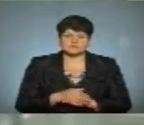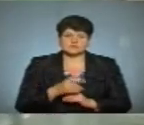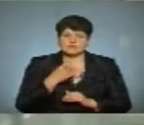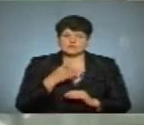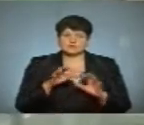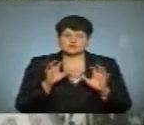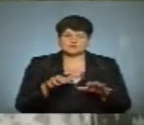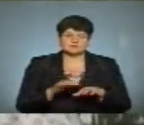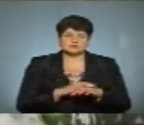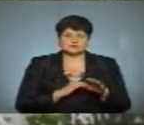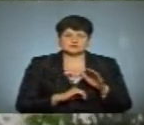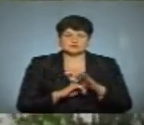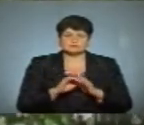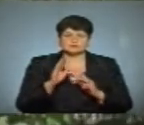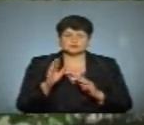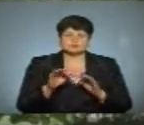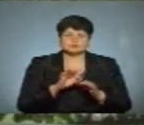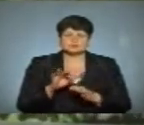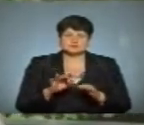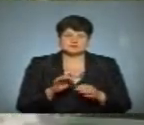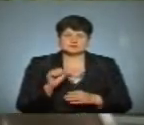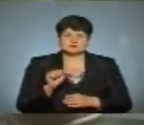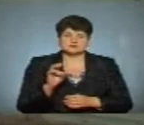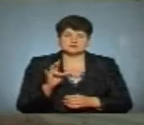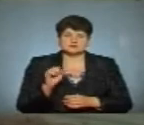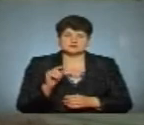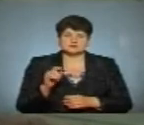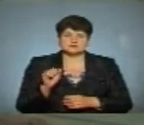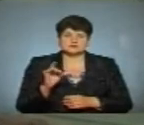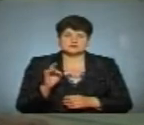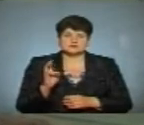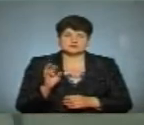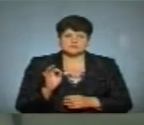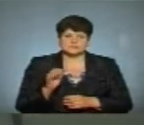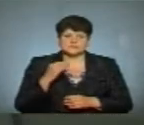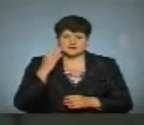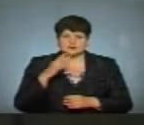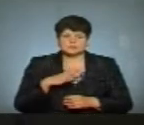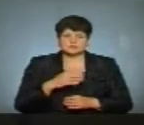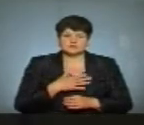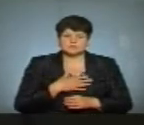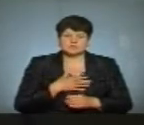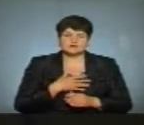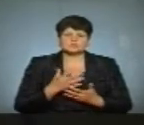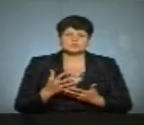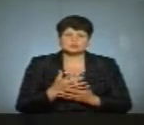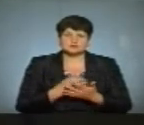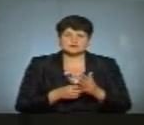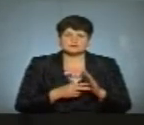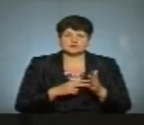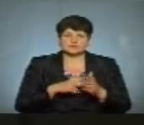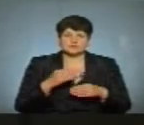голова благодійного фонду «Майбутнє сиріт» Андрій Назаренко. Ідея була моя. З урожаєм ми плануємо